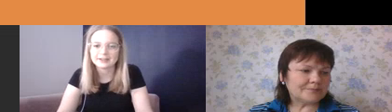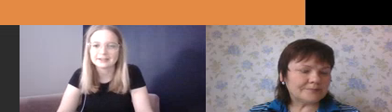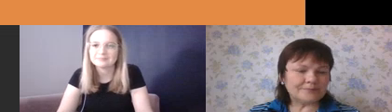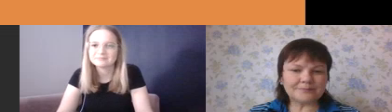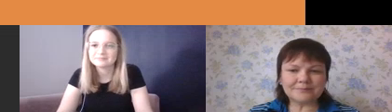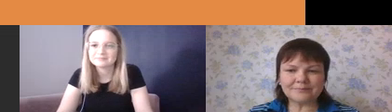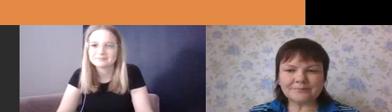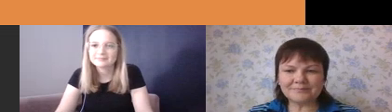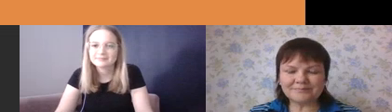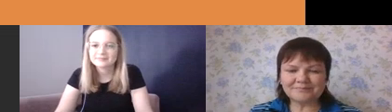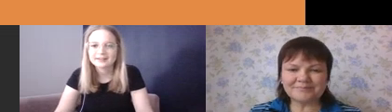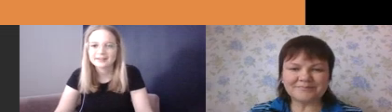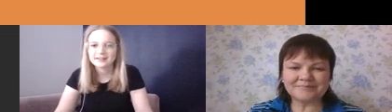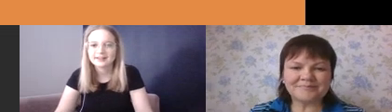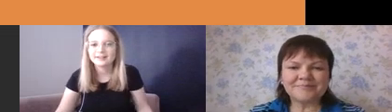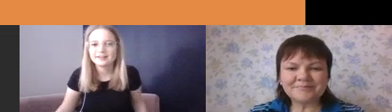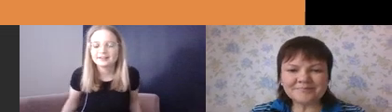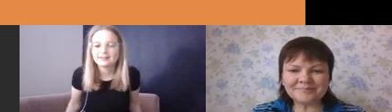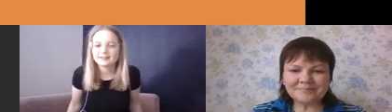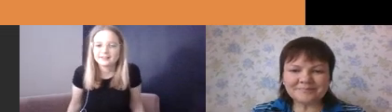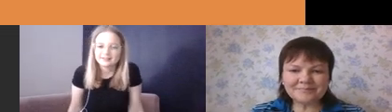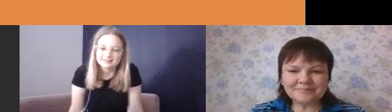tehke mikker lahti.